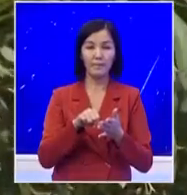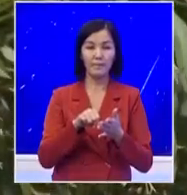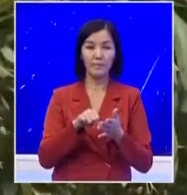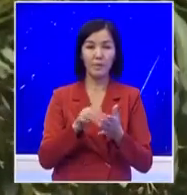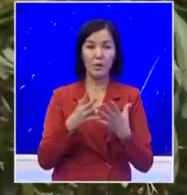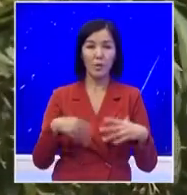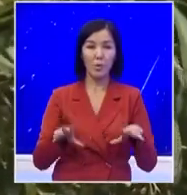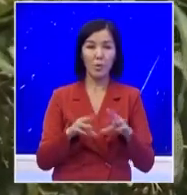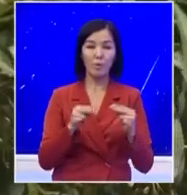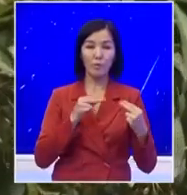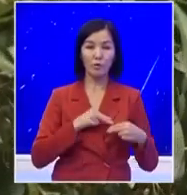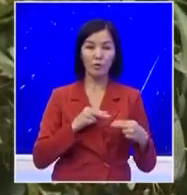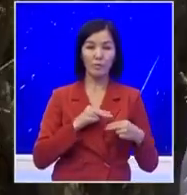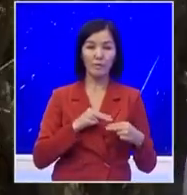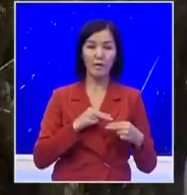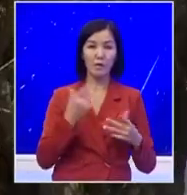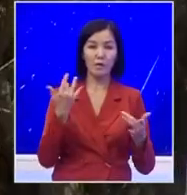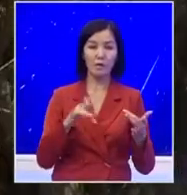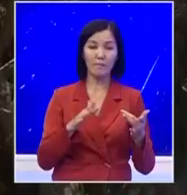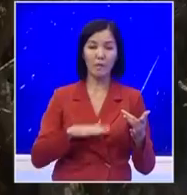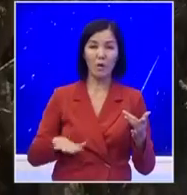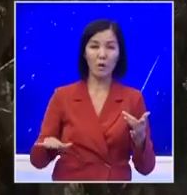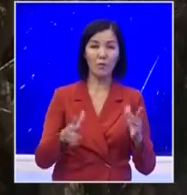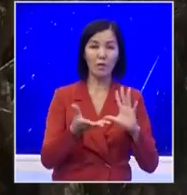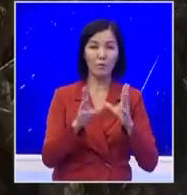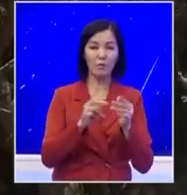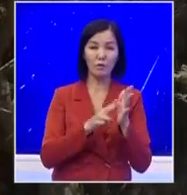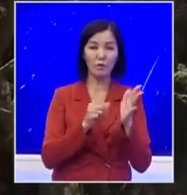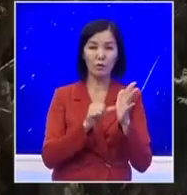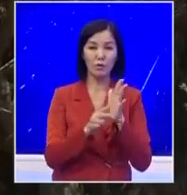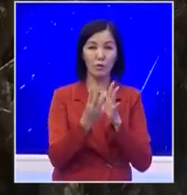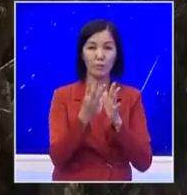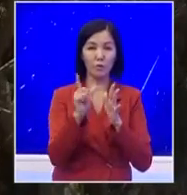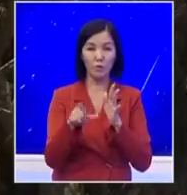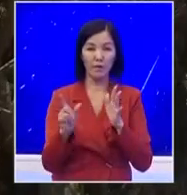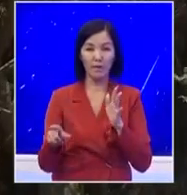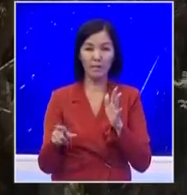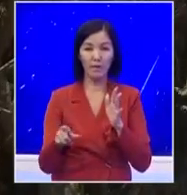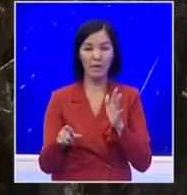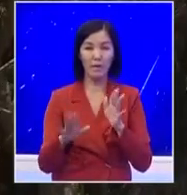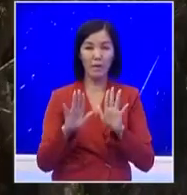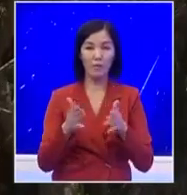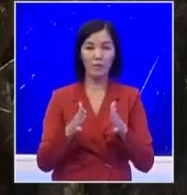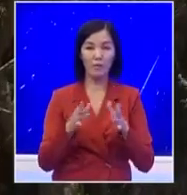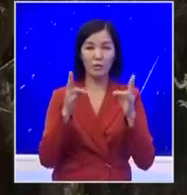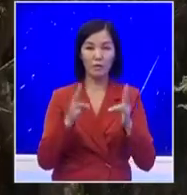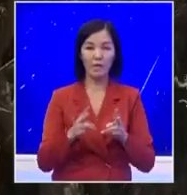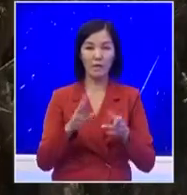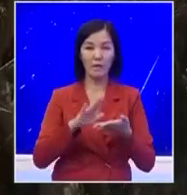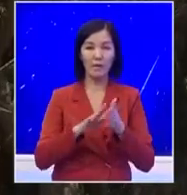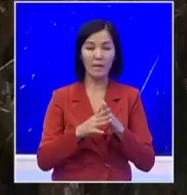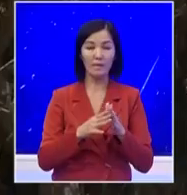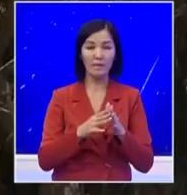Қоғамдық жұмысқа біздің Жамбыл ауданына 763 азаматқа төтенше жағдайға байланысты 4